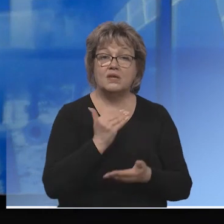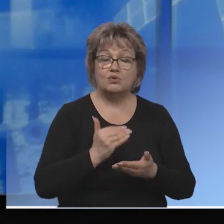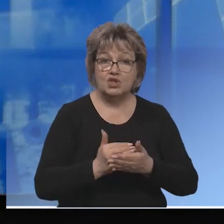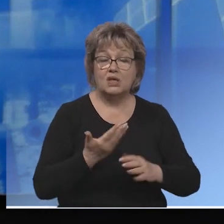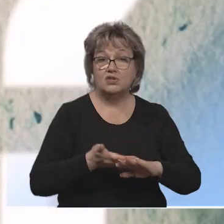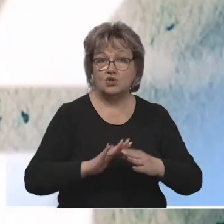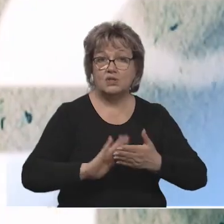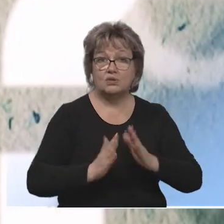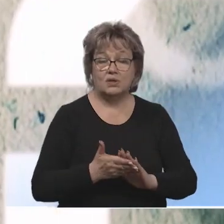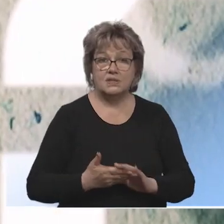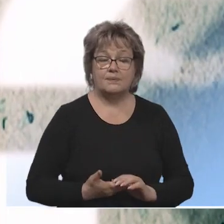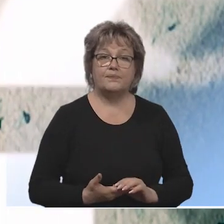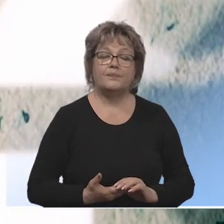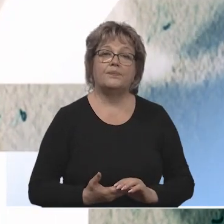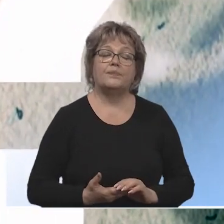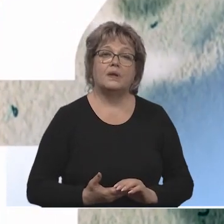заключения о форс-мажоре.